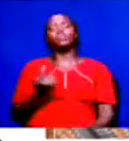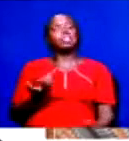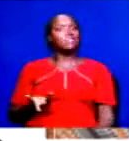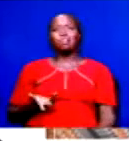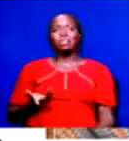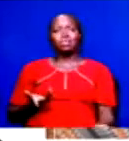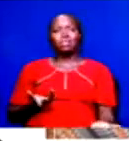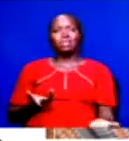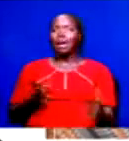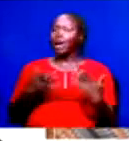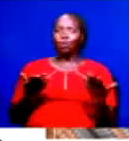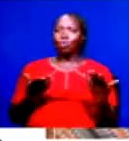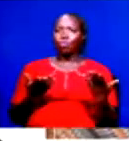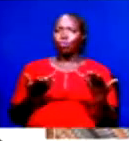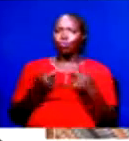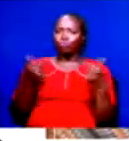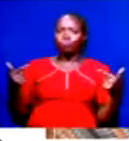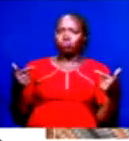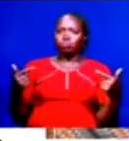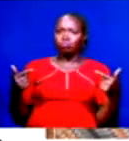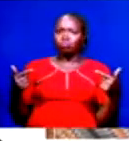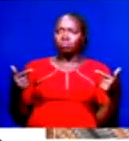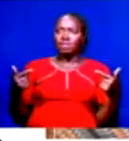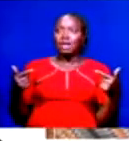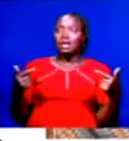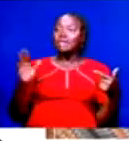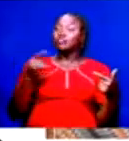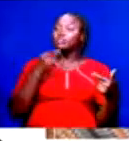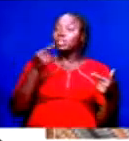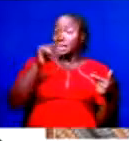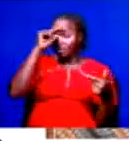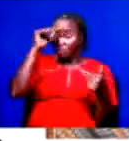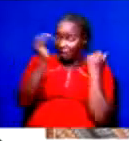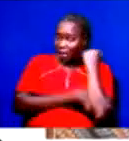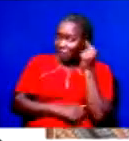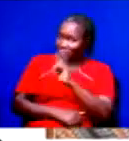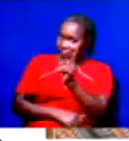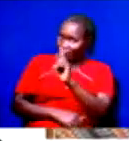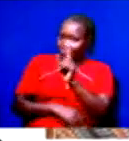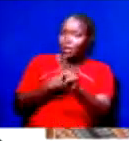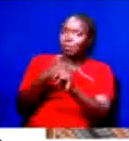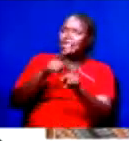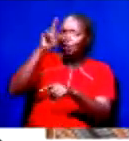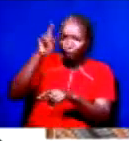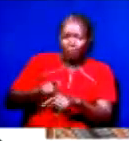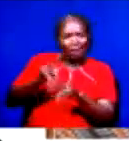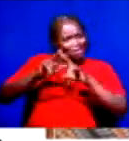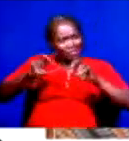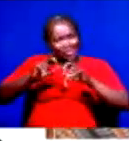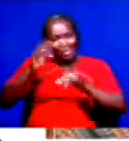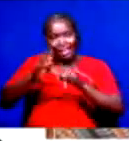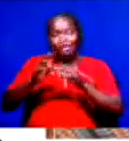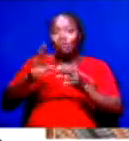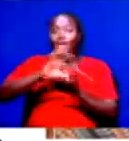Hiyo lazima tukosane sana. Na si kusema serikali ndio imefanya mabaya sana, lakini lazima tuangalie tukifanya